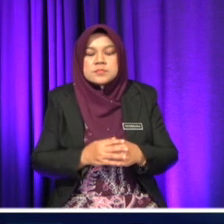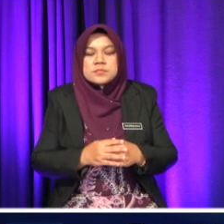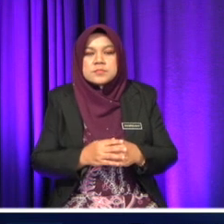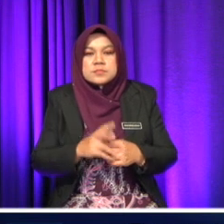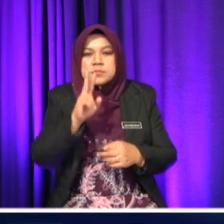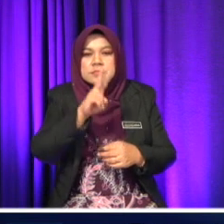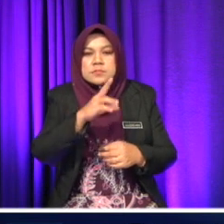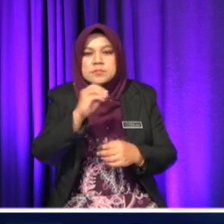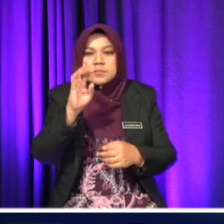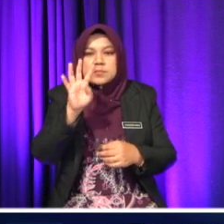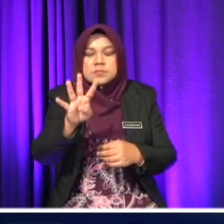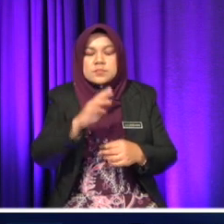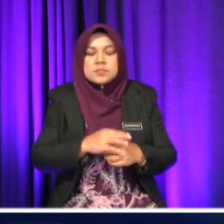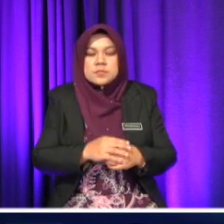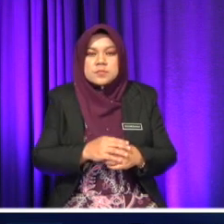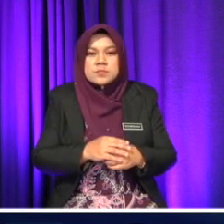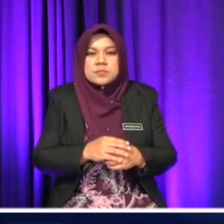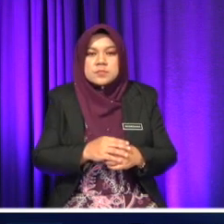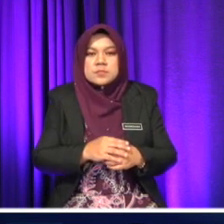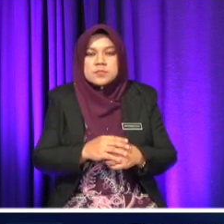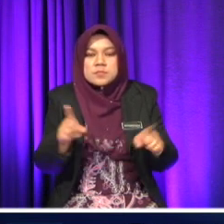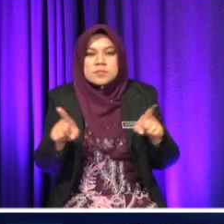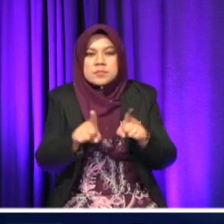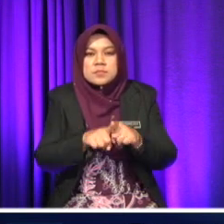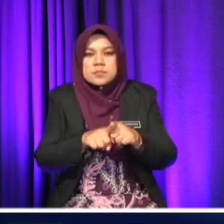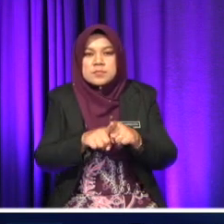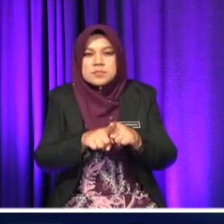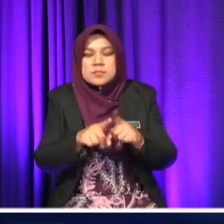5 akhirnya suku Katrina